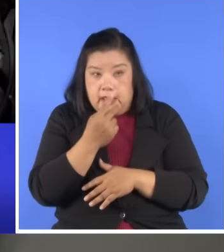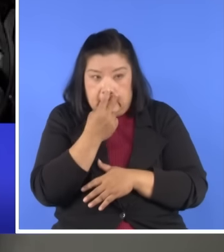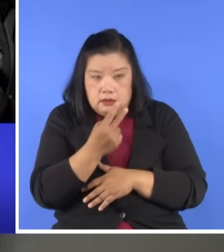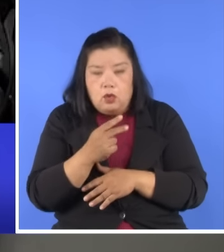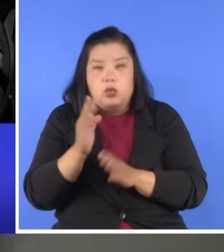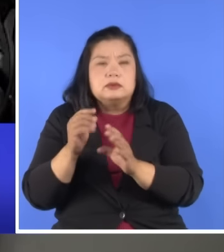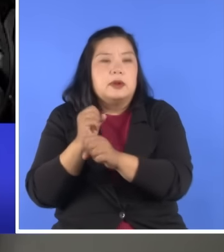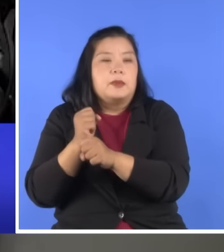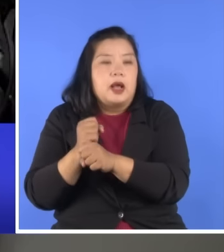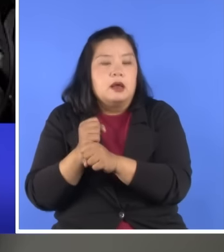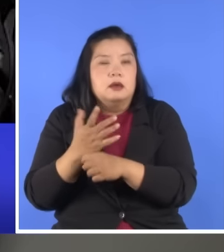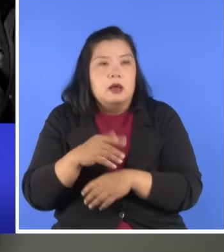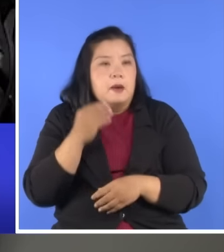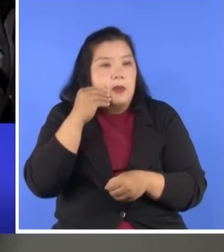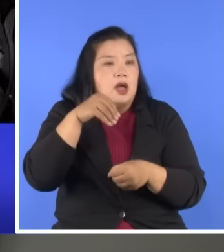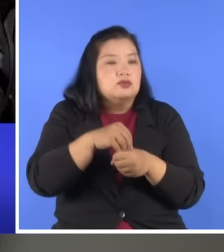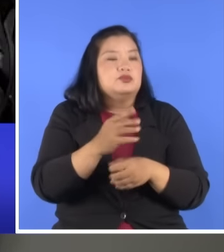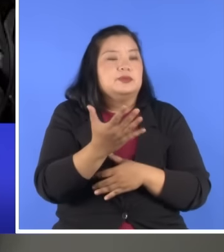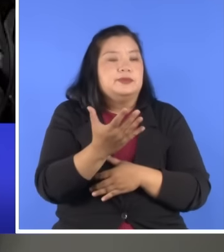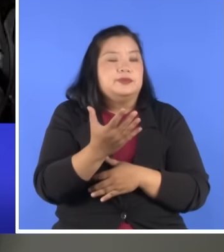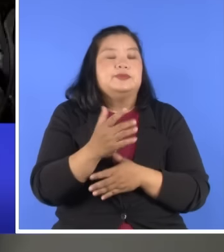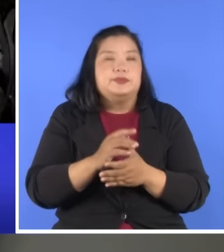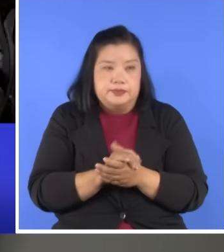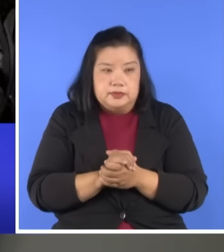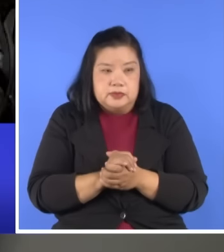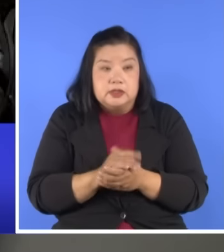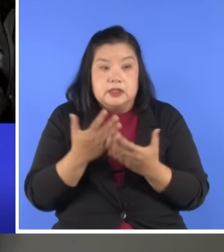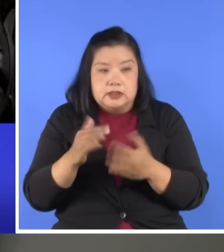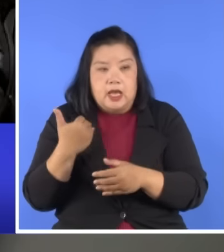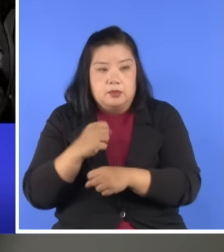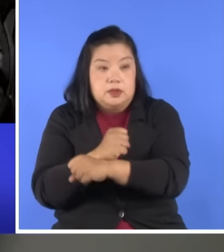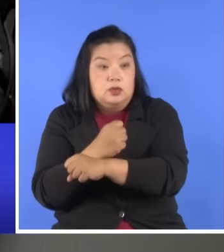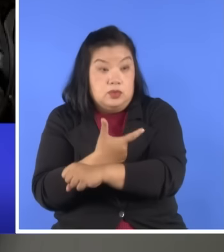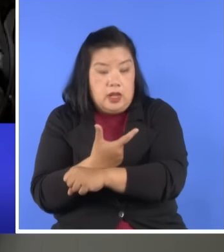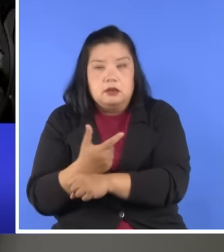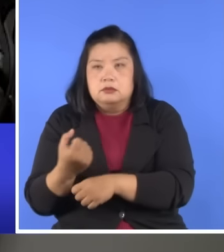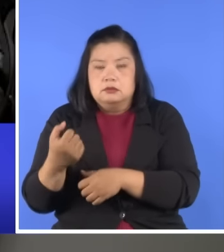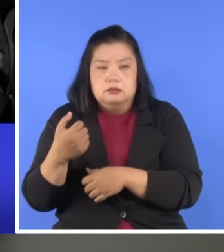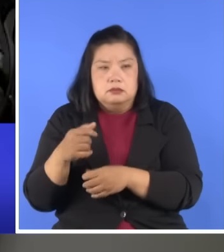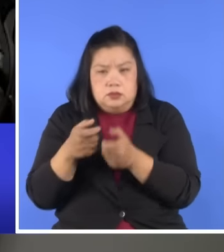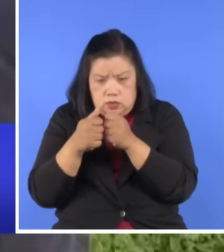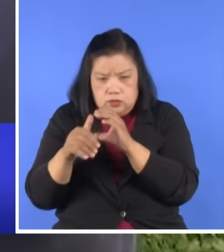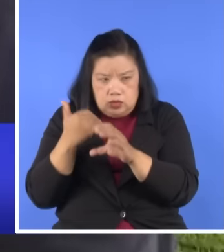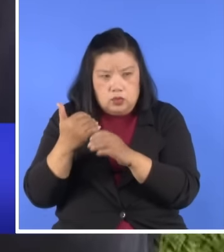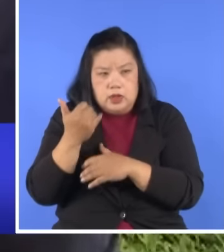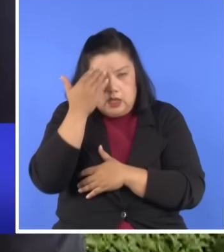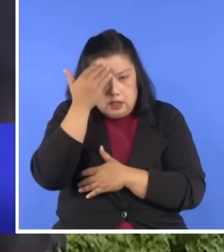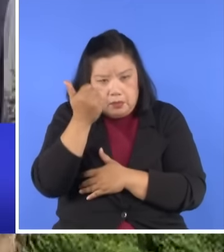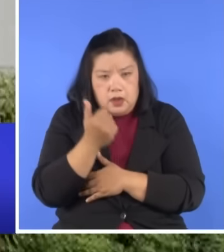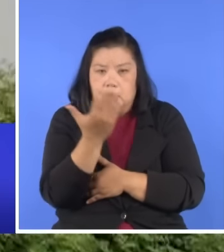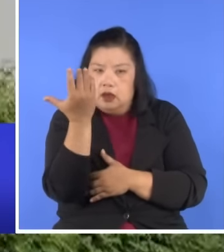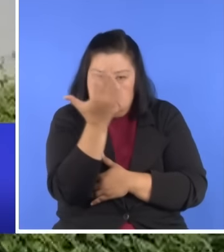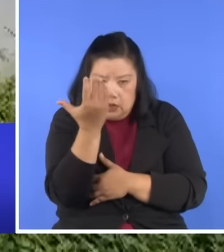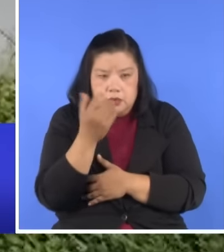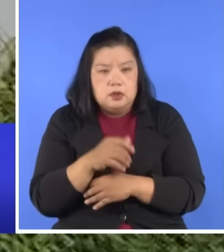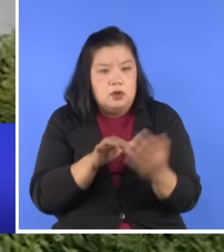งานที่ร้านอาหารไม่มีใครอยู่บ้านค่ะภายหลังลูกน้องเนี่ยแชทlineมาบอกว่าเอ๊ะใครมาเอาทีวีคอมพิวเตอร์ในบ้านไปหรือ